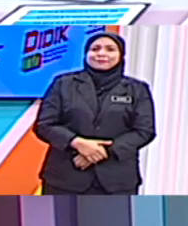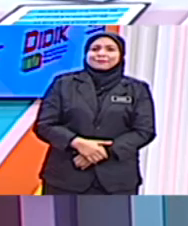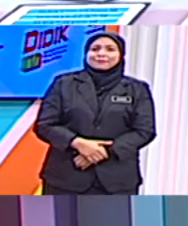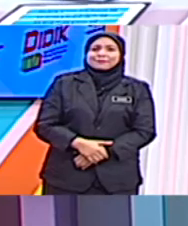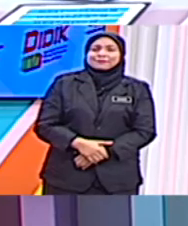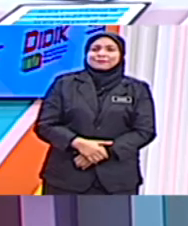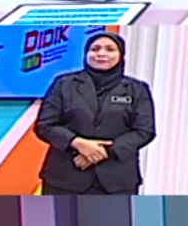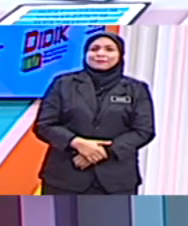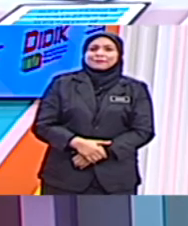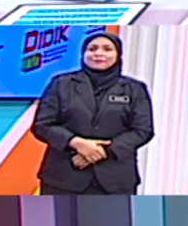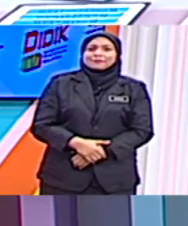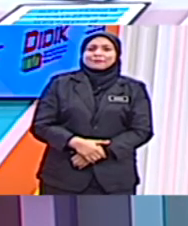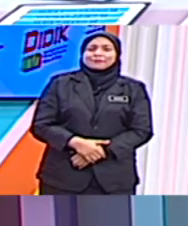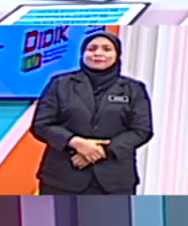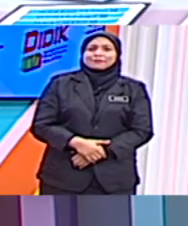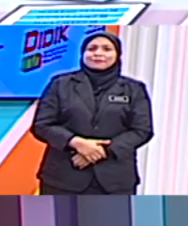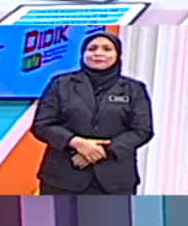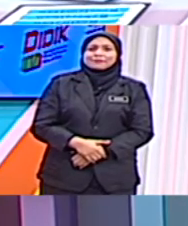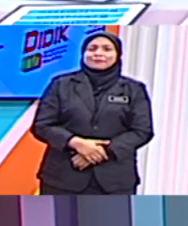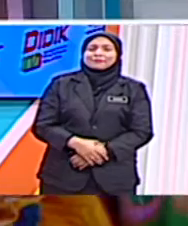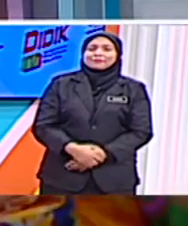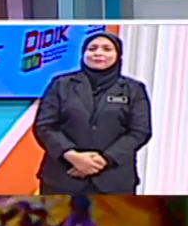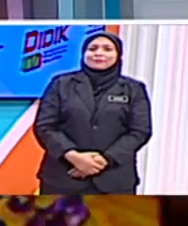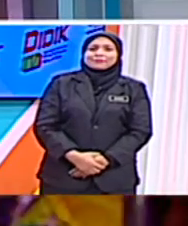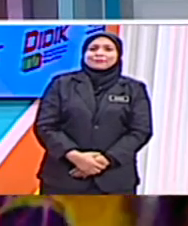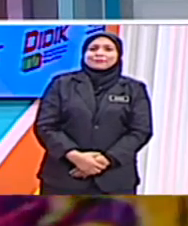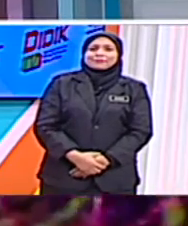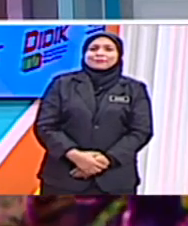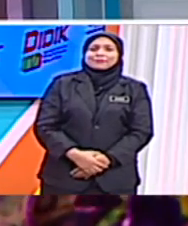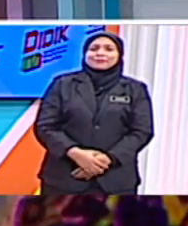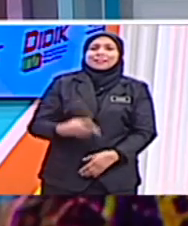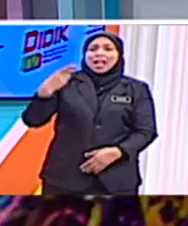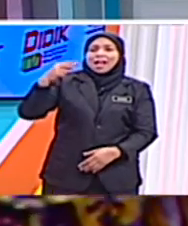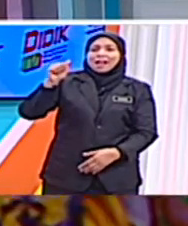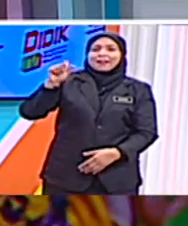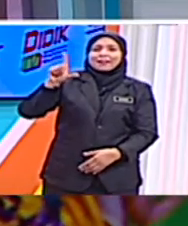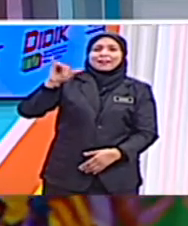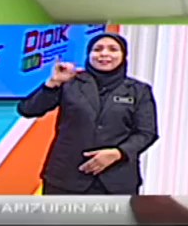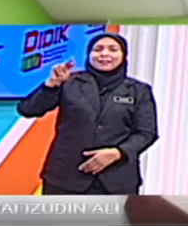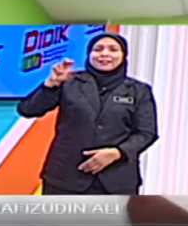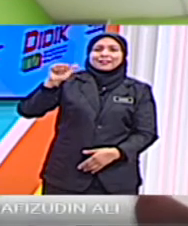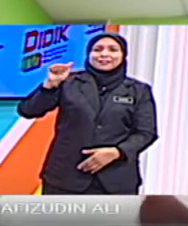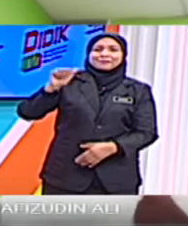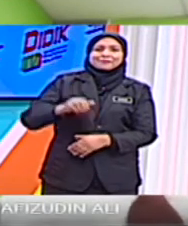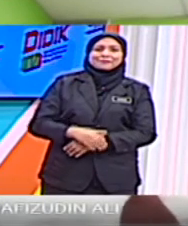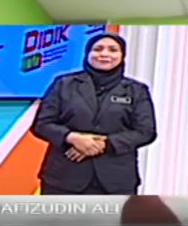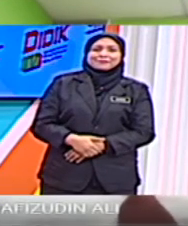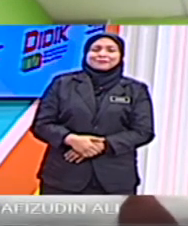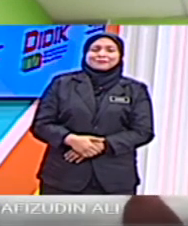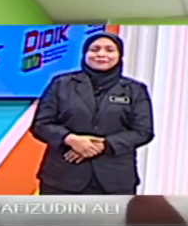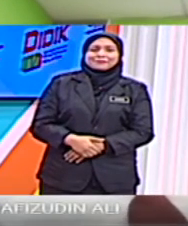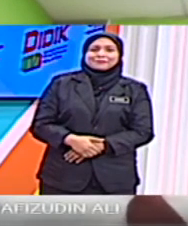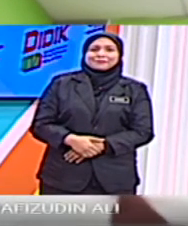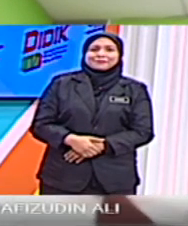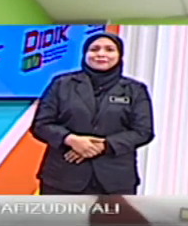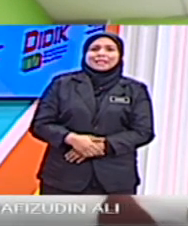Alina? Alina? Alina ni asyik hilang dari radar aje. Mana Alina ni? Kita terus okay. Ke